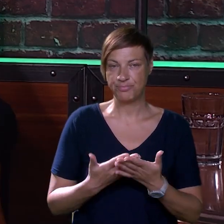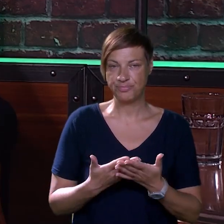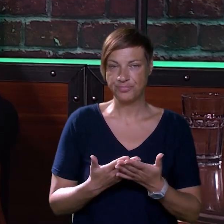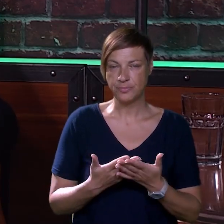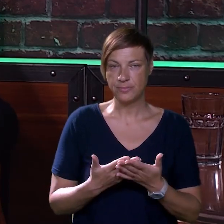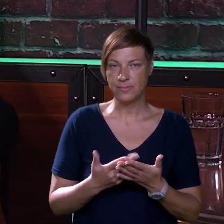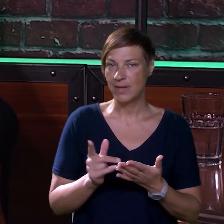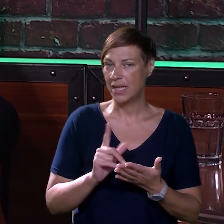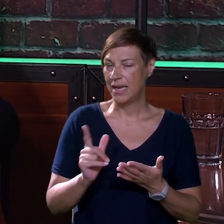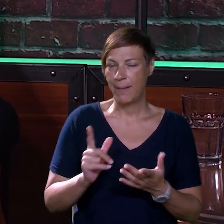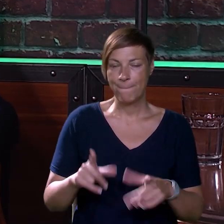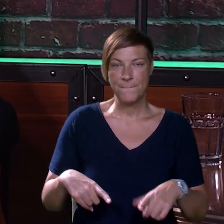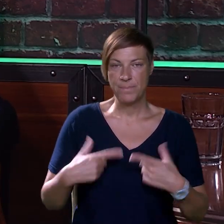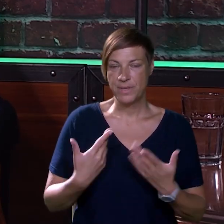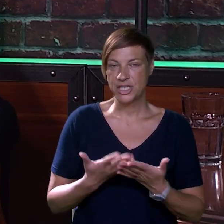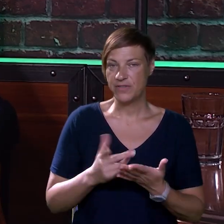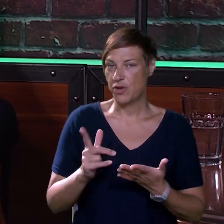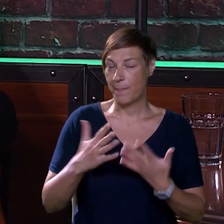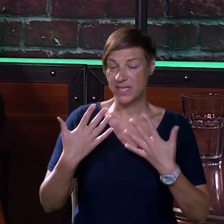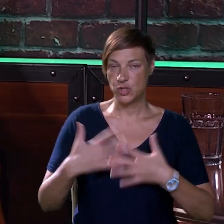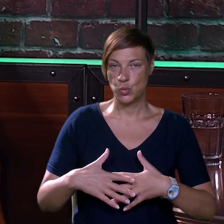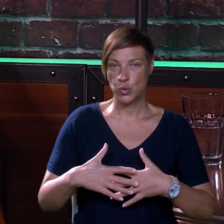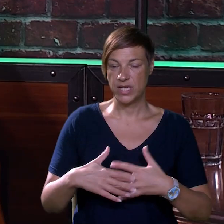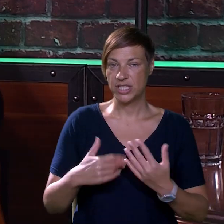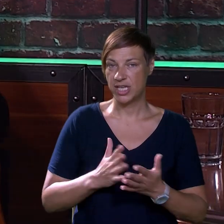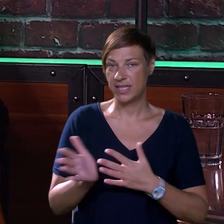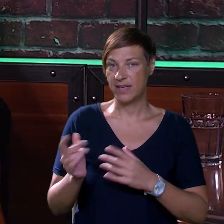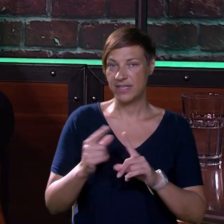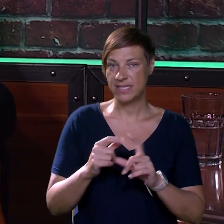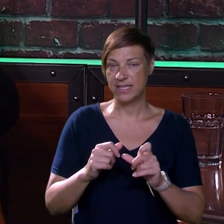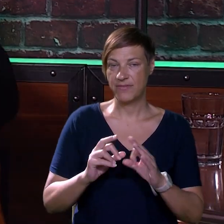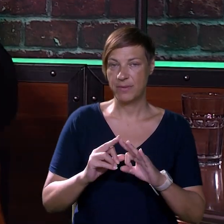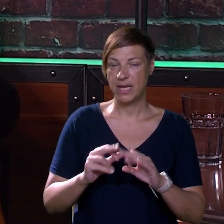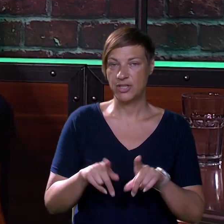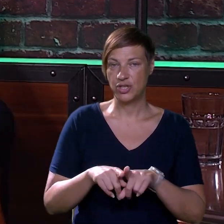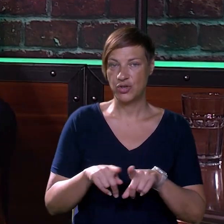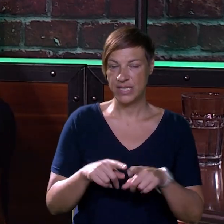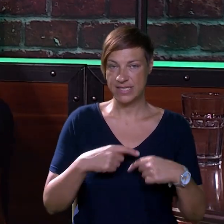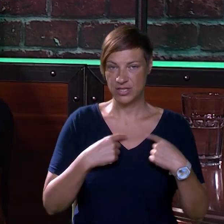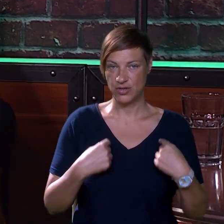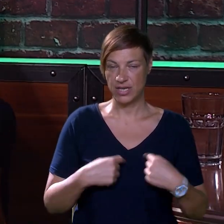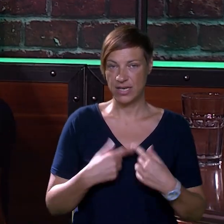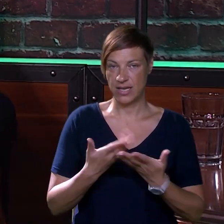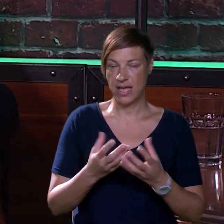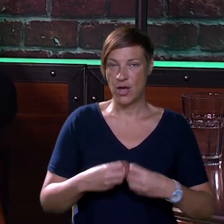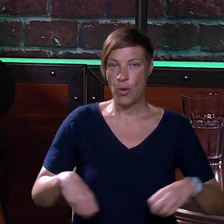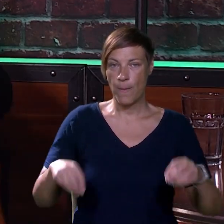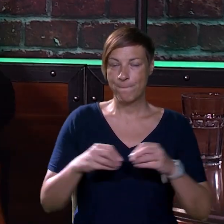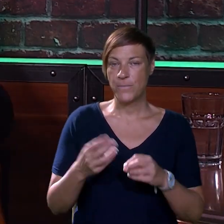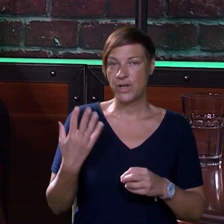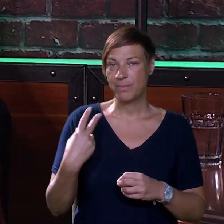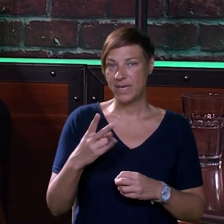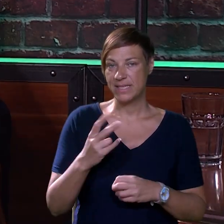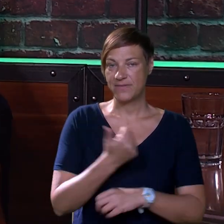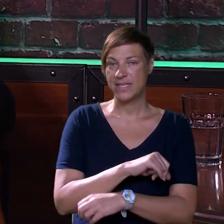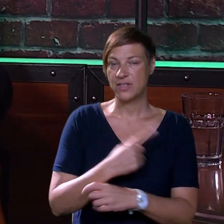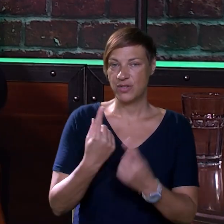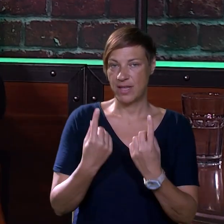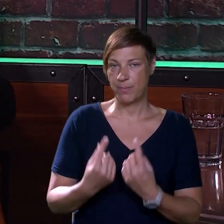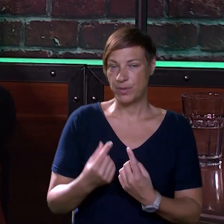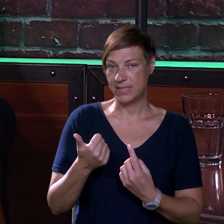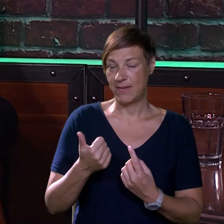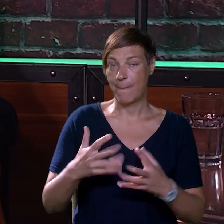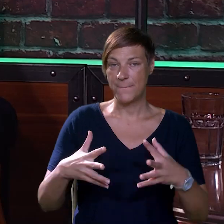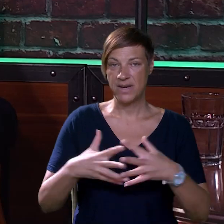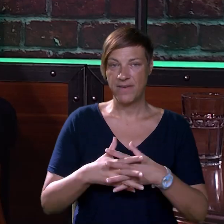fibrilacija. On ne bi preživio bez tog uređaja. Taj vanjski defibrilator, koji isto kardiologija kao jedan projekt prije 20 godina postavila prve